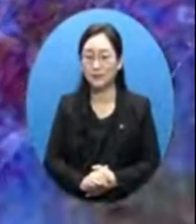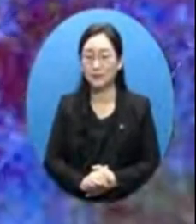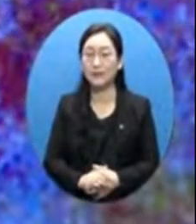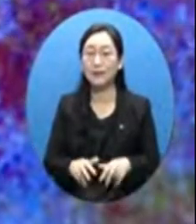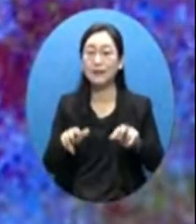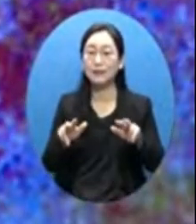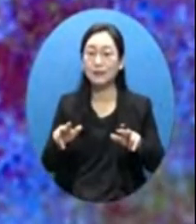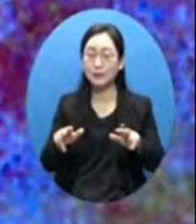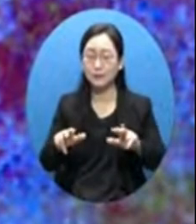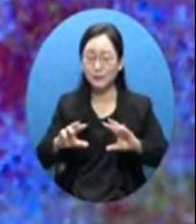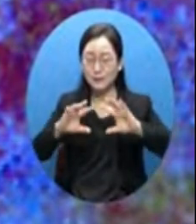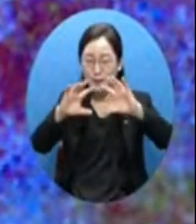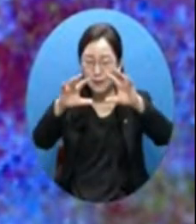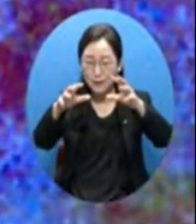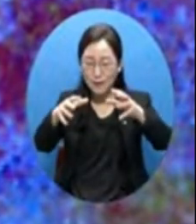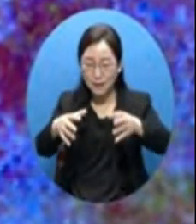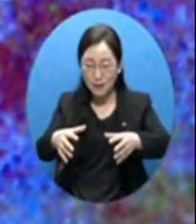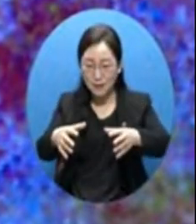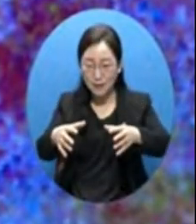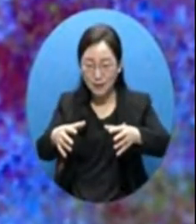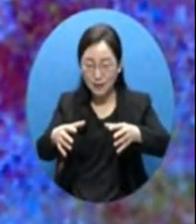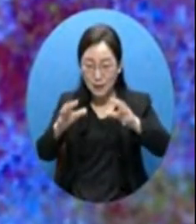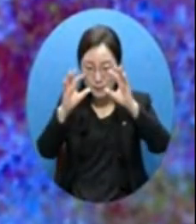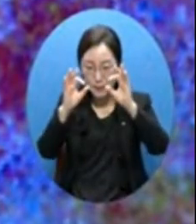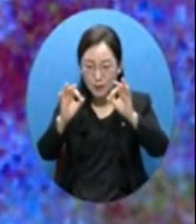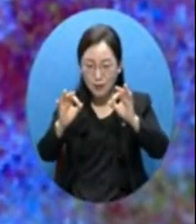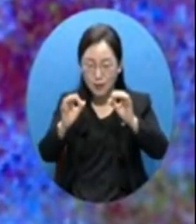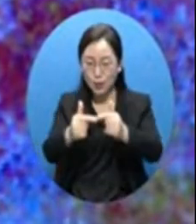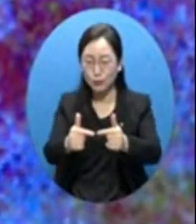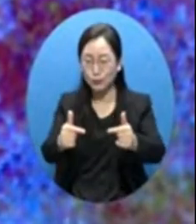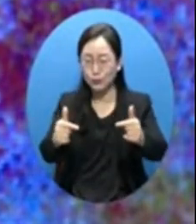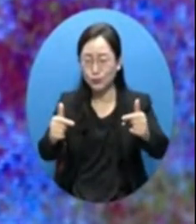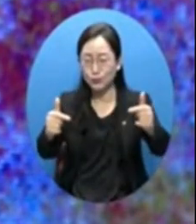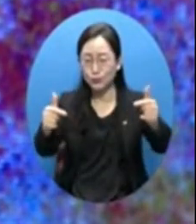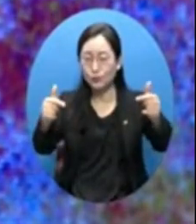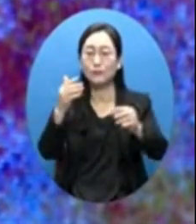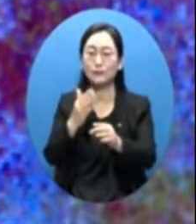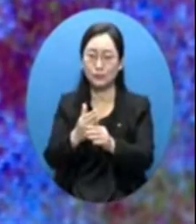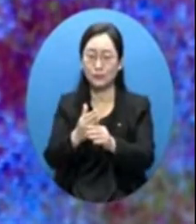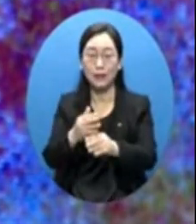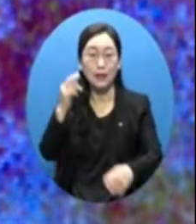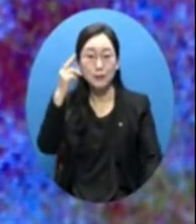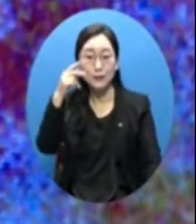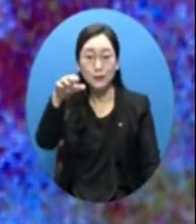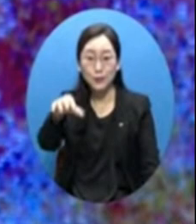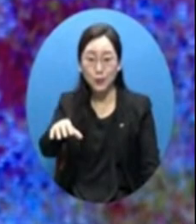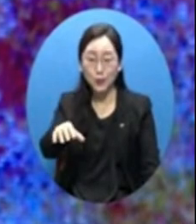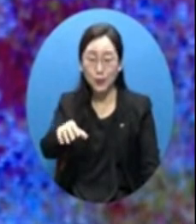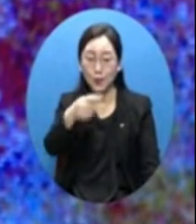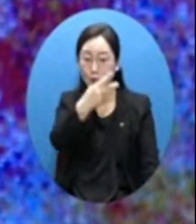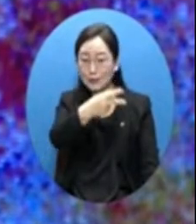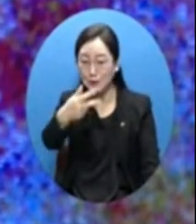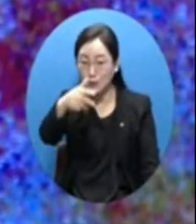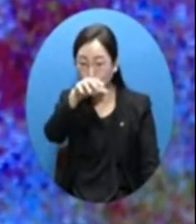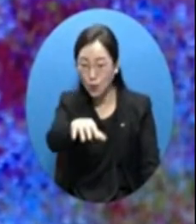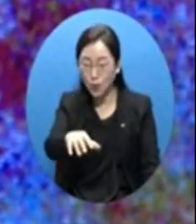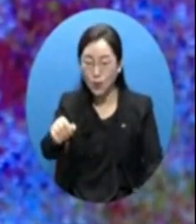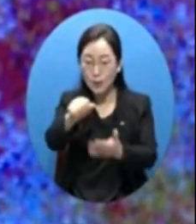지금 온 세계에 부흥의 역사가 일어나고 있습니다. 미국에서, 인도네시아에서,